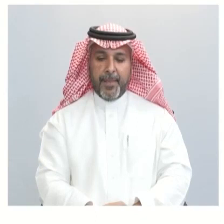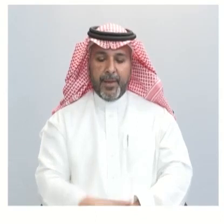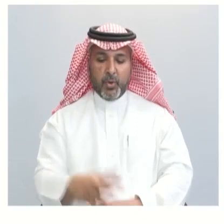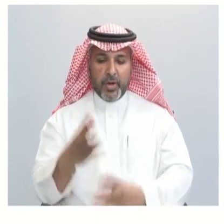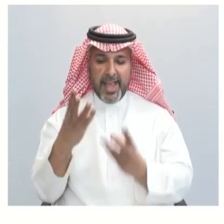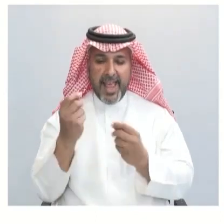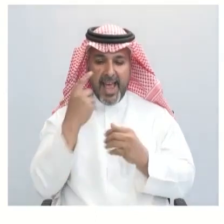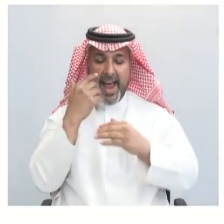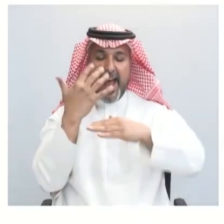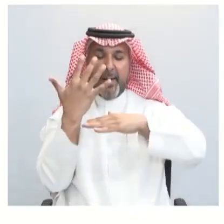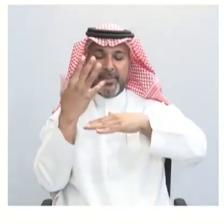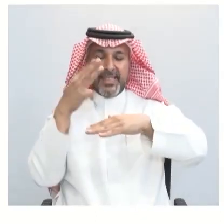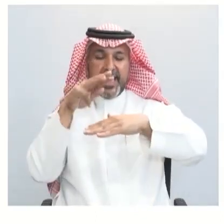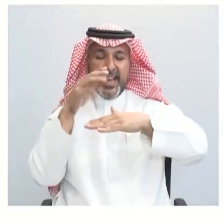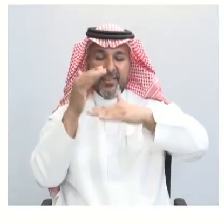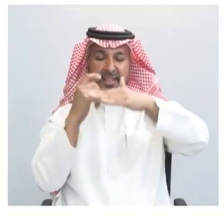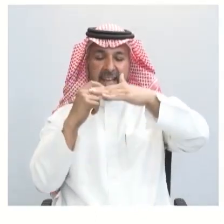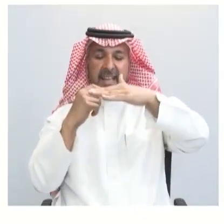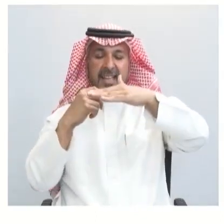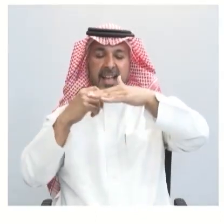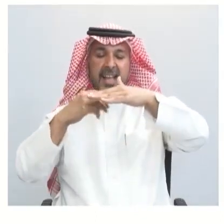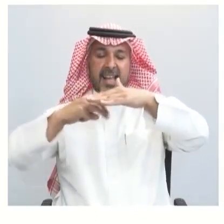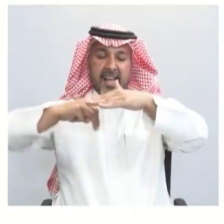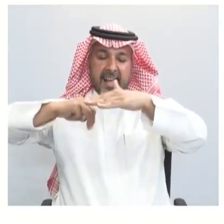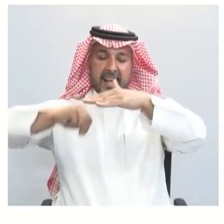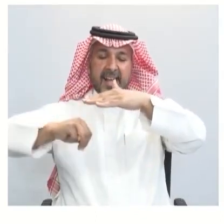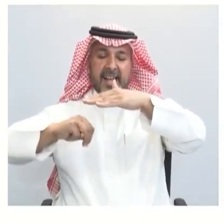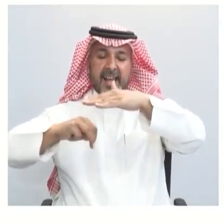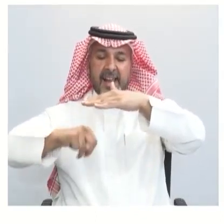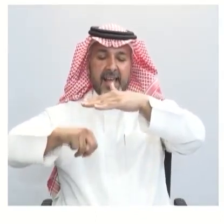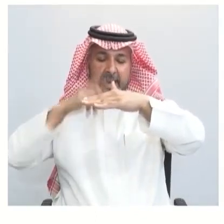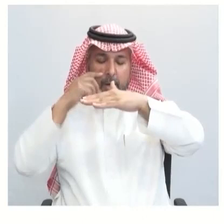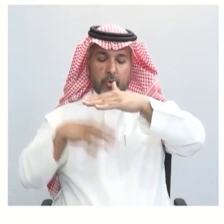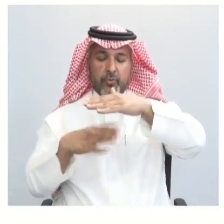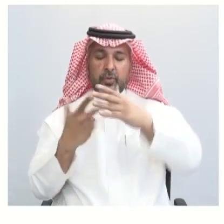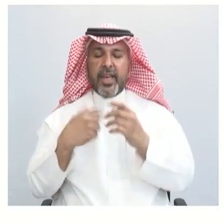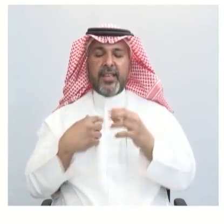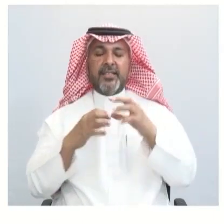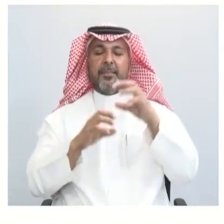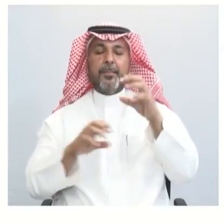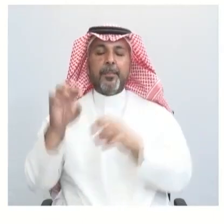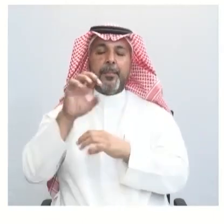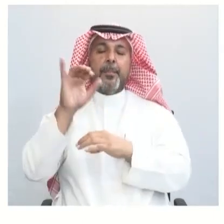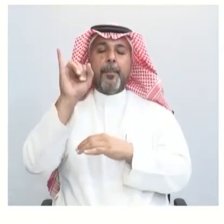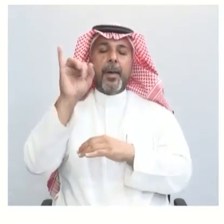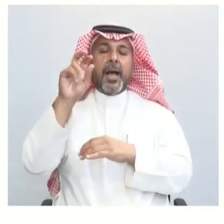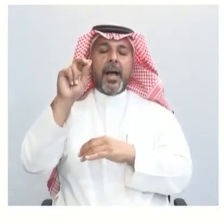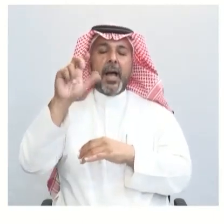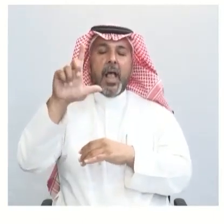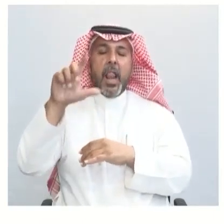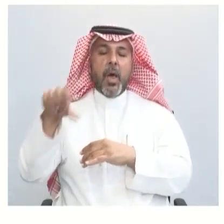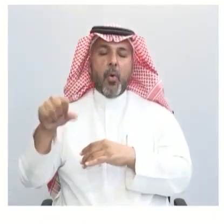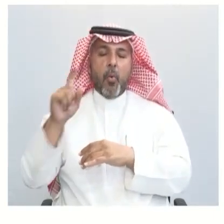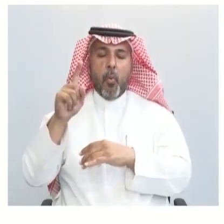ان تمثل داله مقلوب هذه الداله تمثل داله مقلوب مثل ما قلنا ان بسطها يكون عباره عن